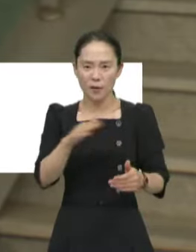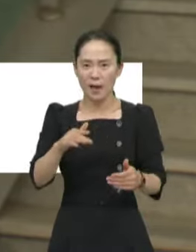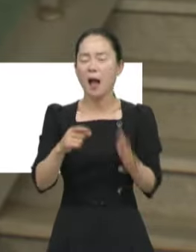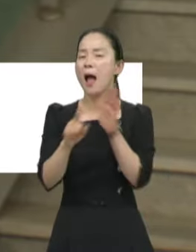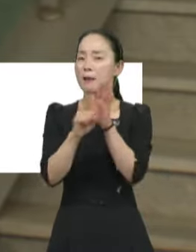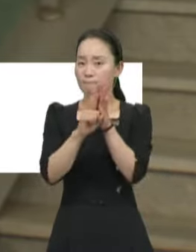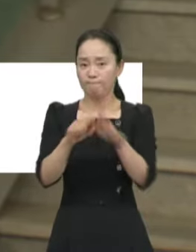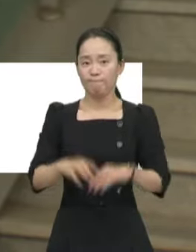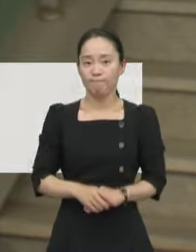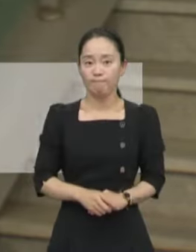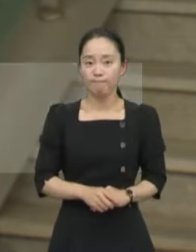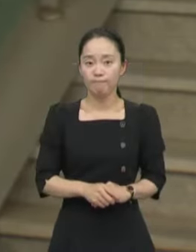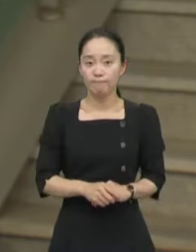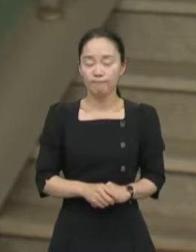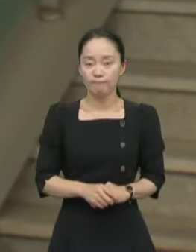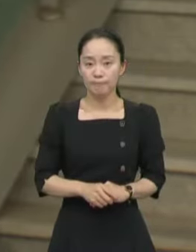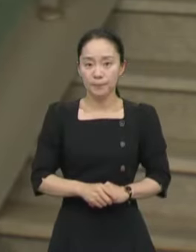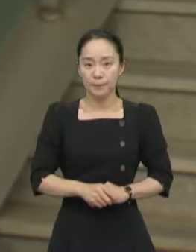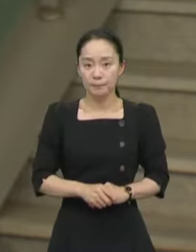알리고